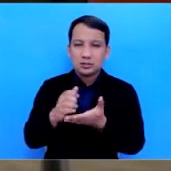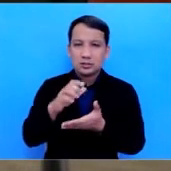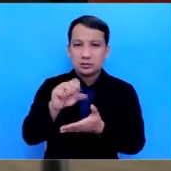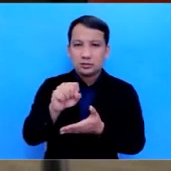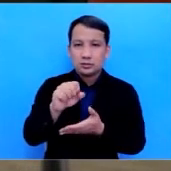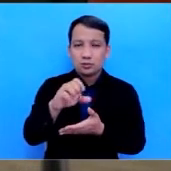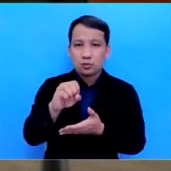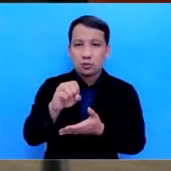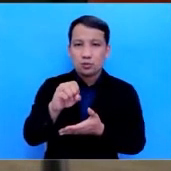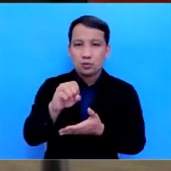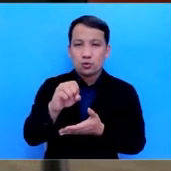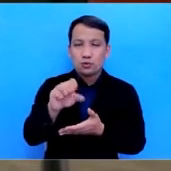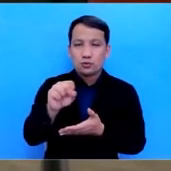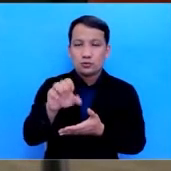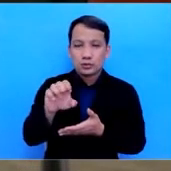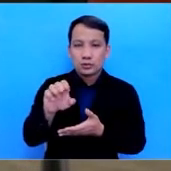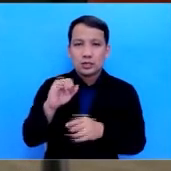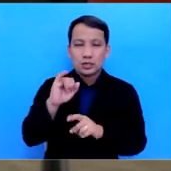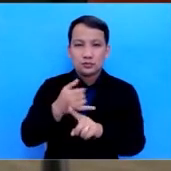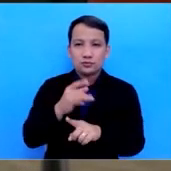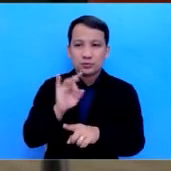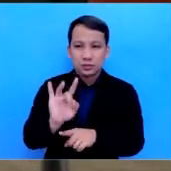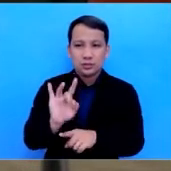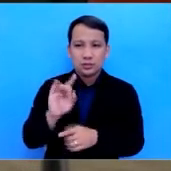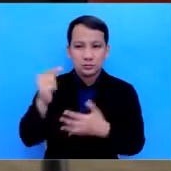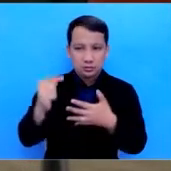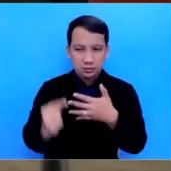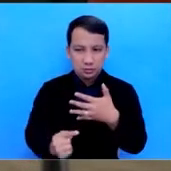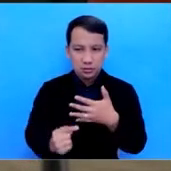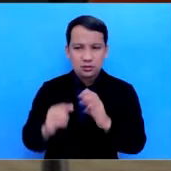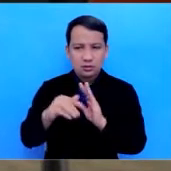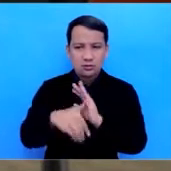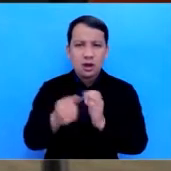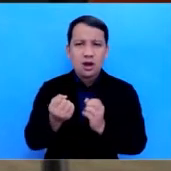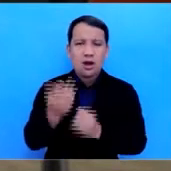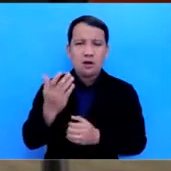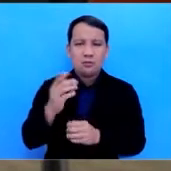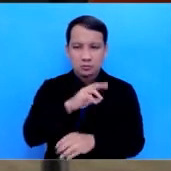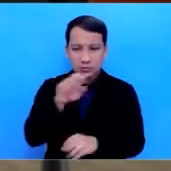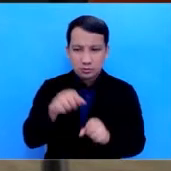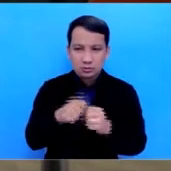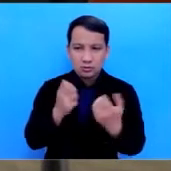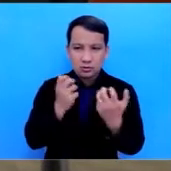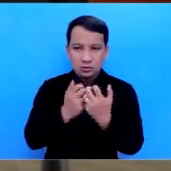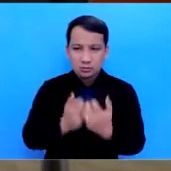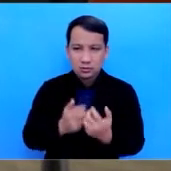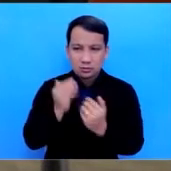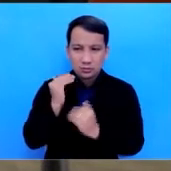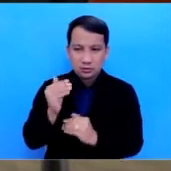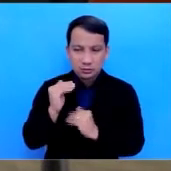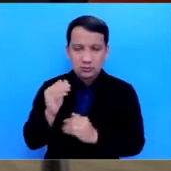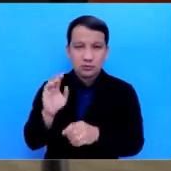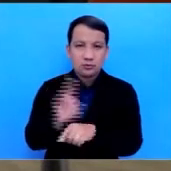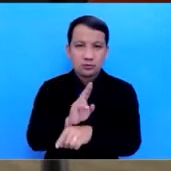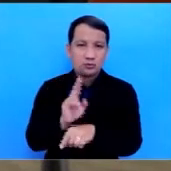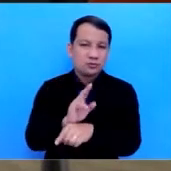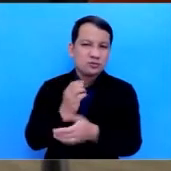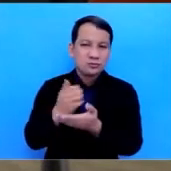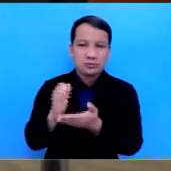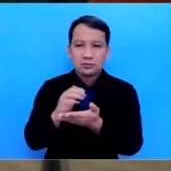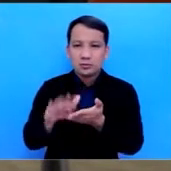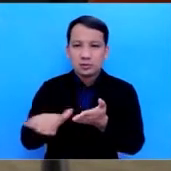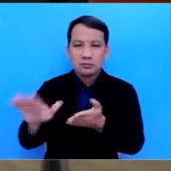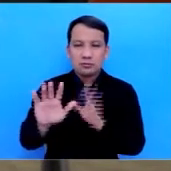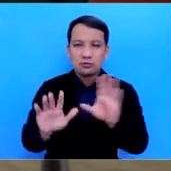hanggang June 8. Isa kasi sa kailangan malaman ng COMELEC ay kung pasok ba sa spending limit yung naging paggastos ng mga ito sa